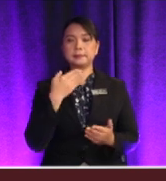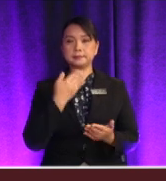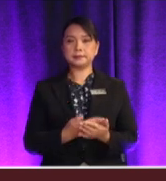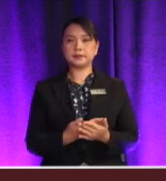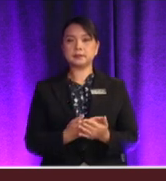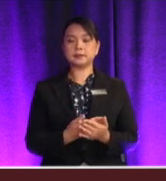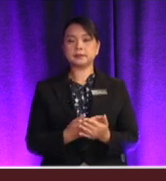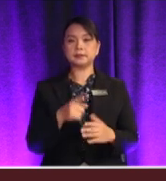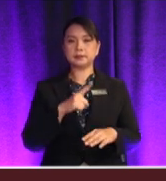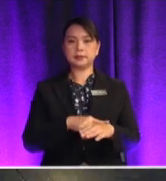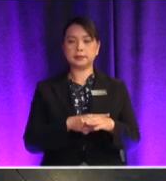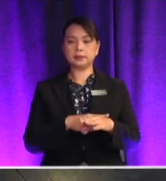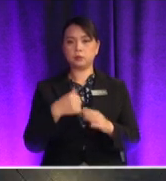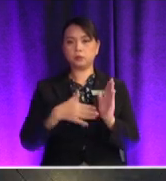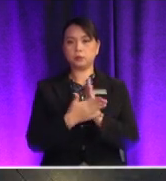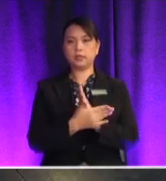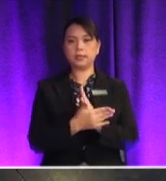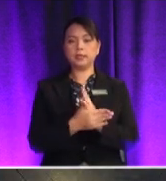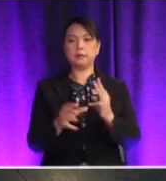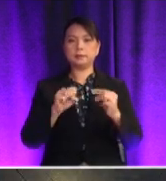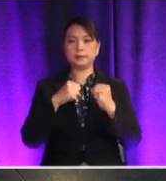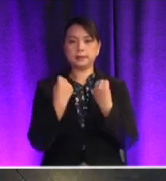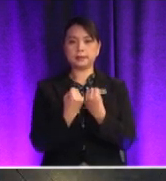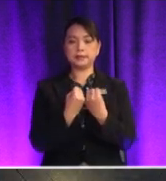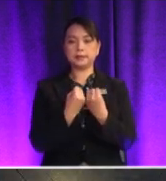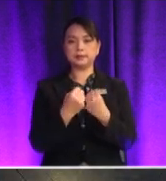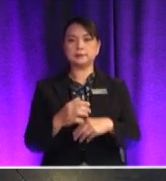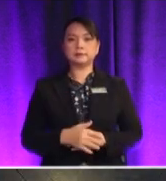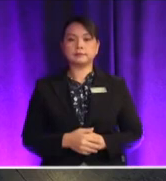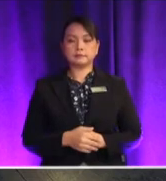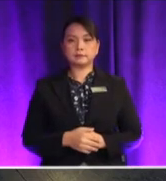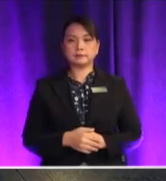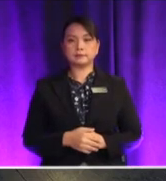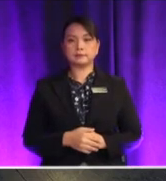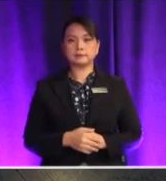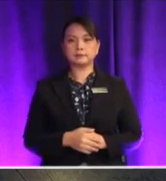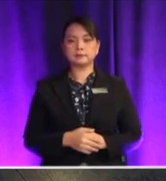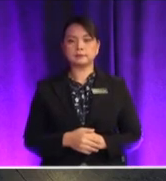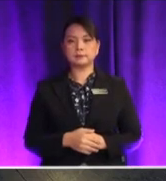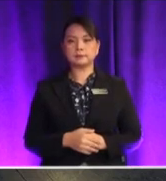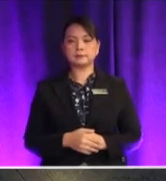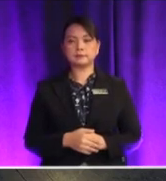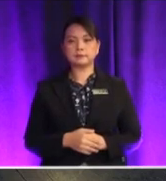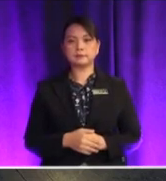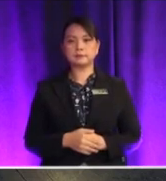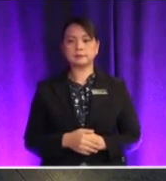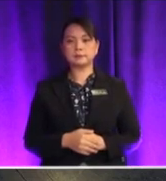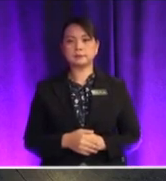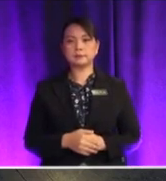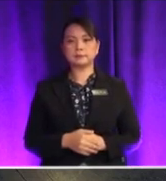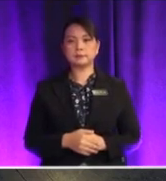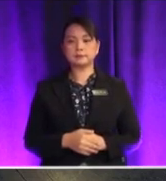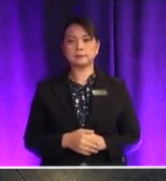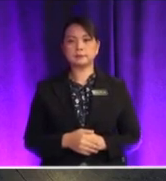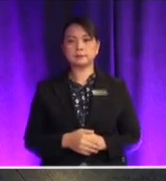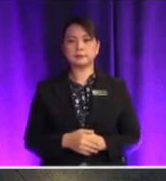lah. Bila penuaian mereka berjaya, tarian inilah dimainkan. Ya, cikgu boleh tunjukkan tarian Bhangra ini macam mana? Nanti